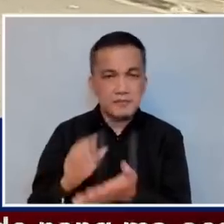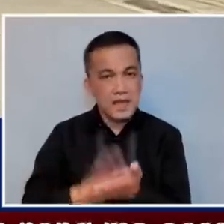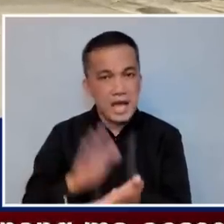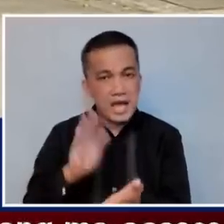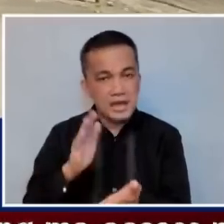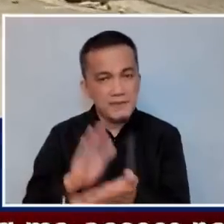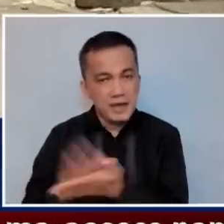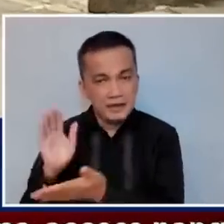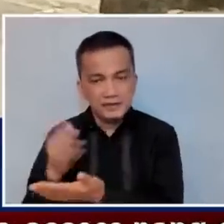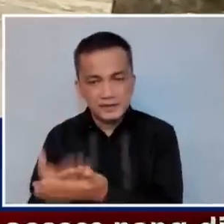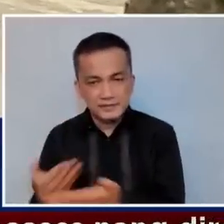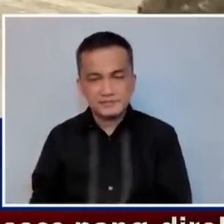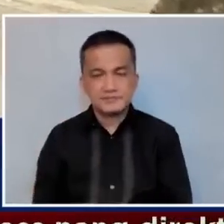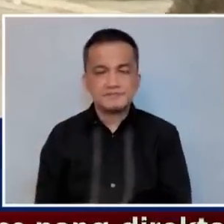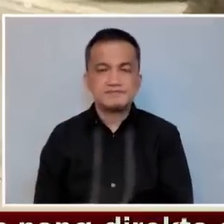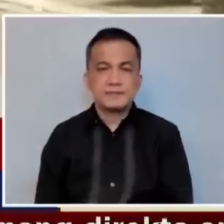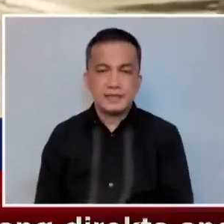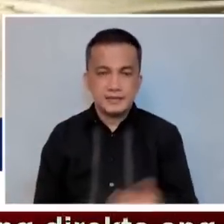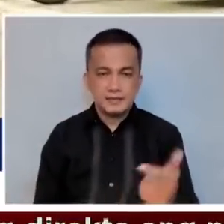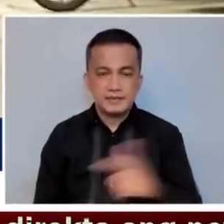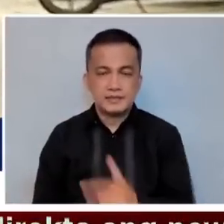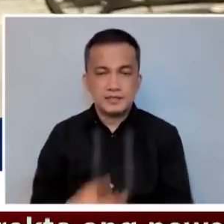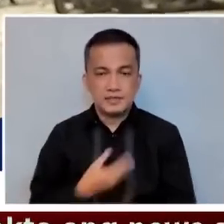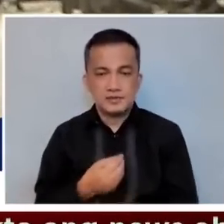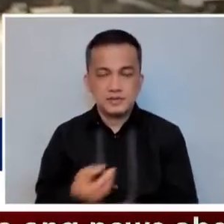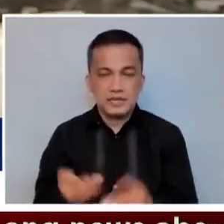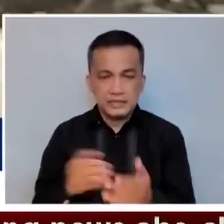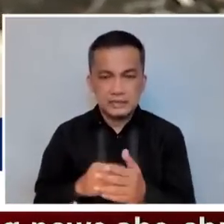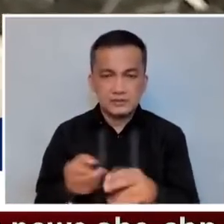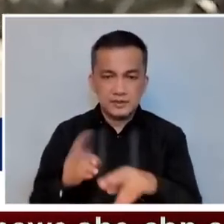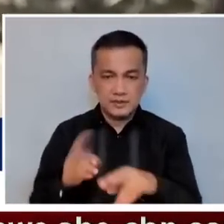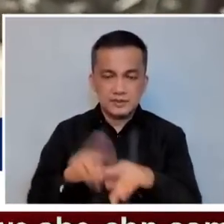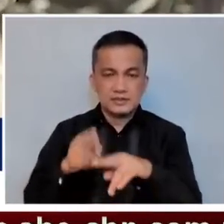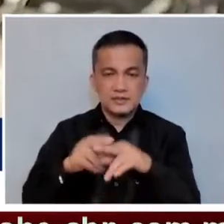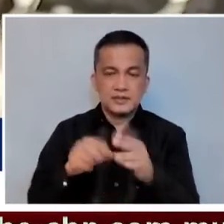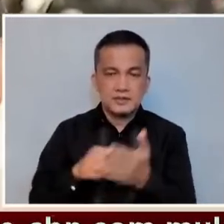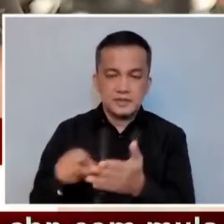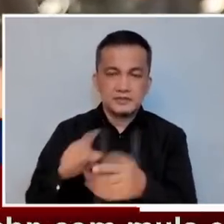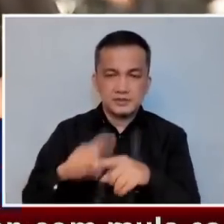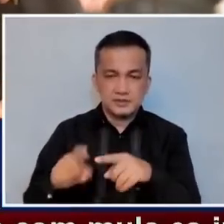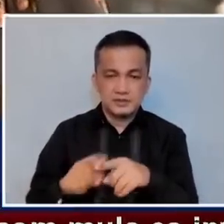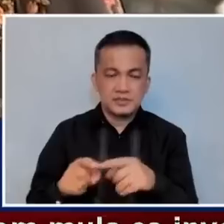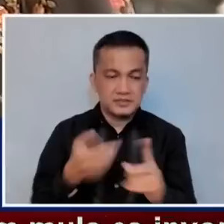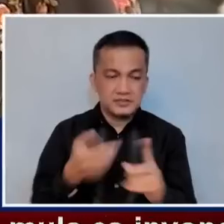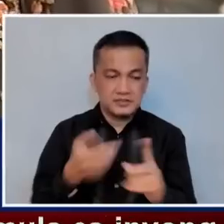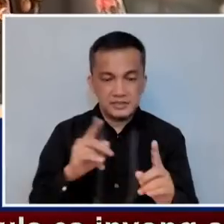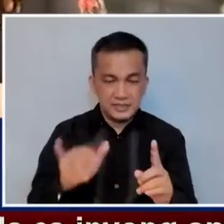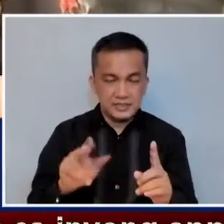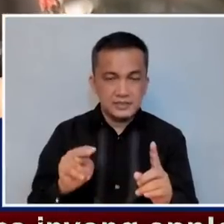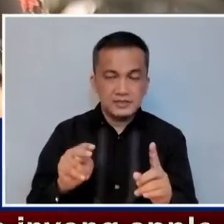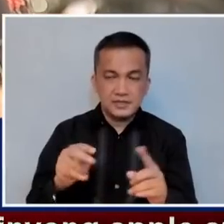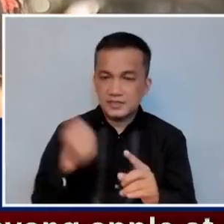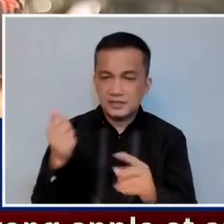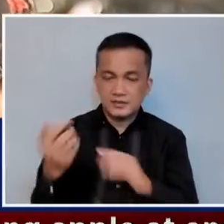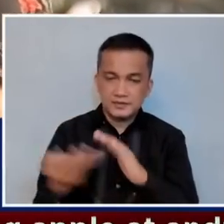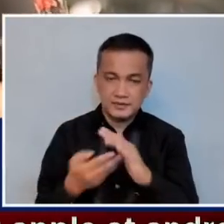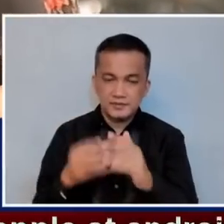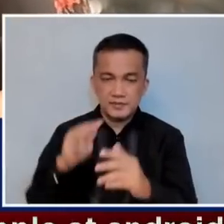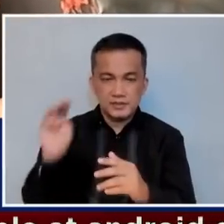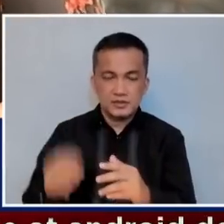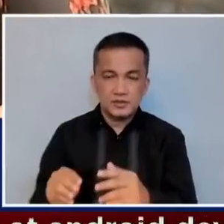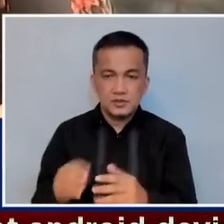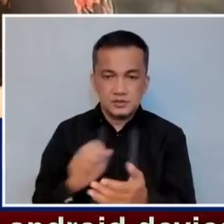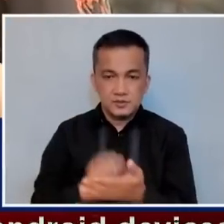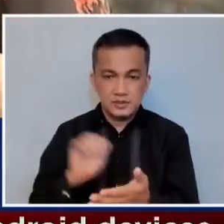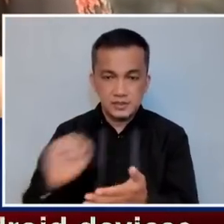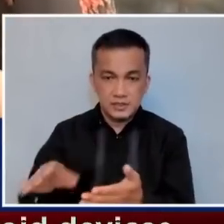nanganganib na muling tumaas ang bayarin sa kuryente ni Nadayan at iba pang customers ng Meralco. Kahit kasi na ibasura na ang hirit na